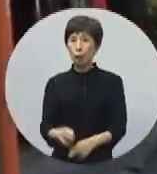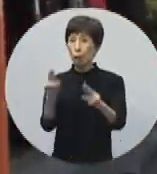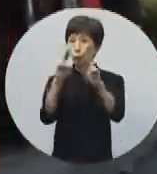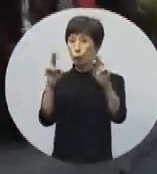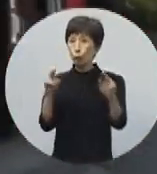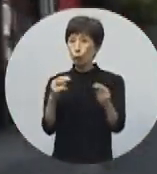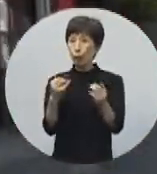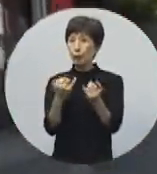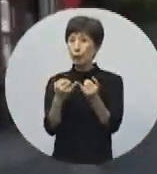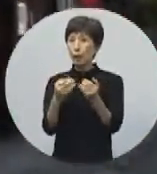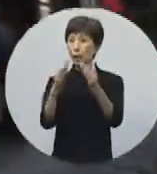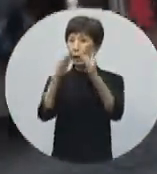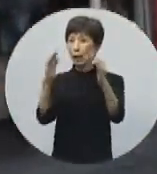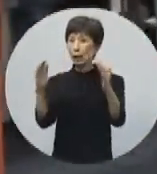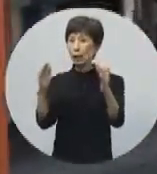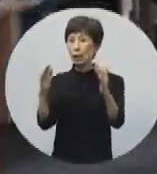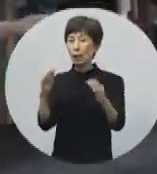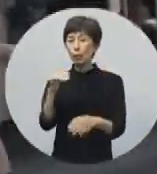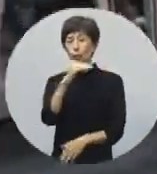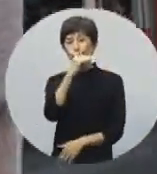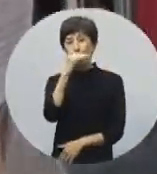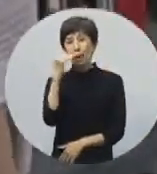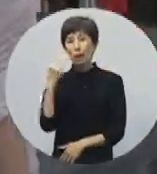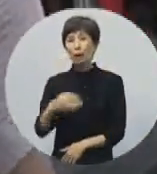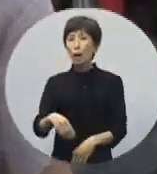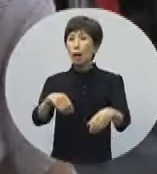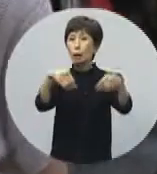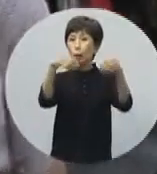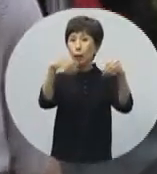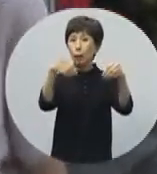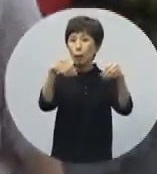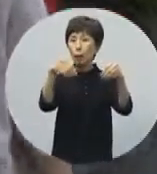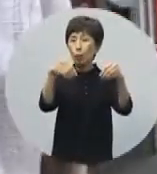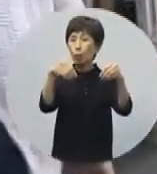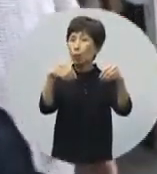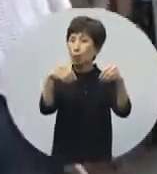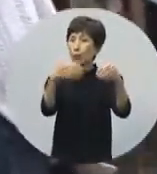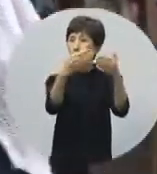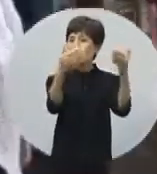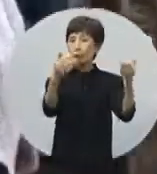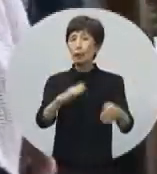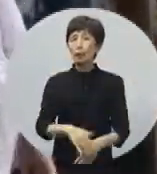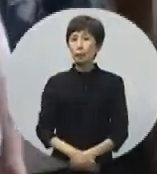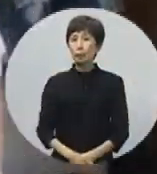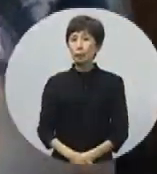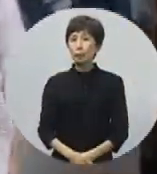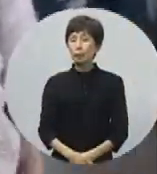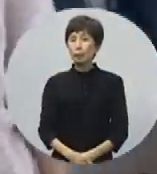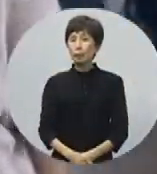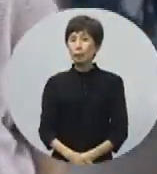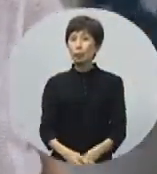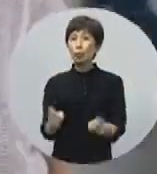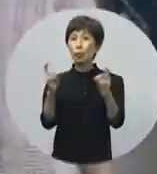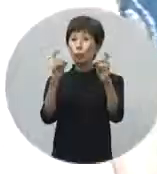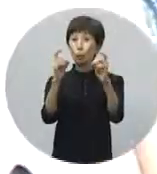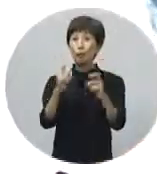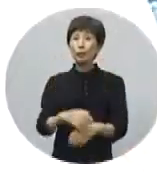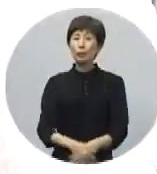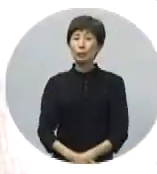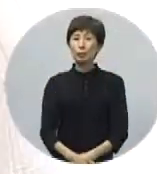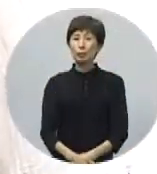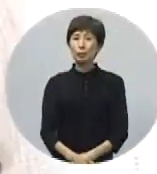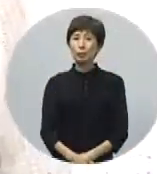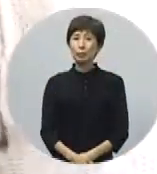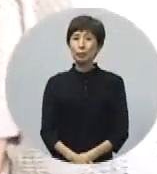物に素敵な染め物っていうか。 すいません、こんにちは。 こんにちは。